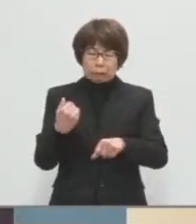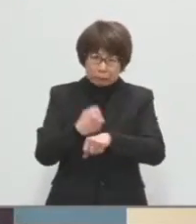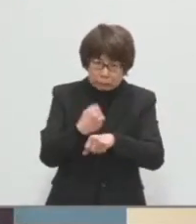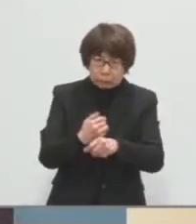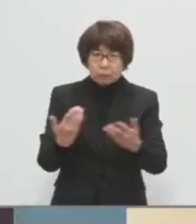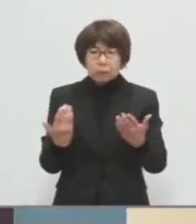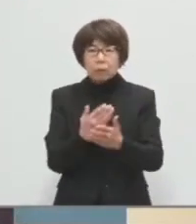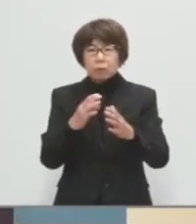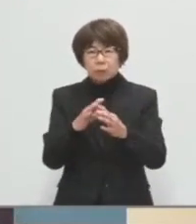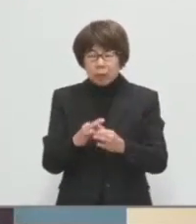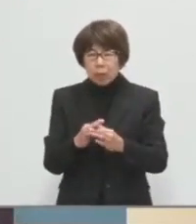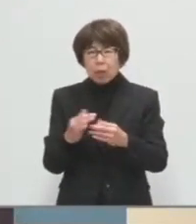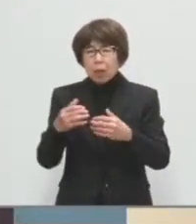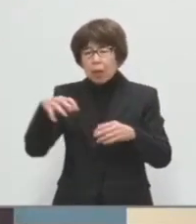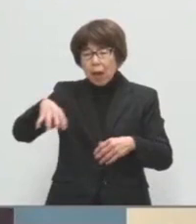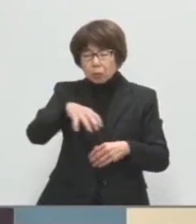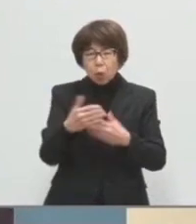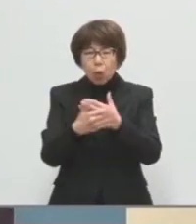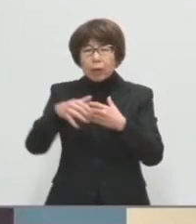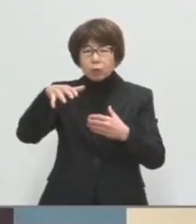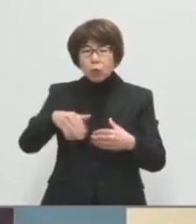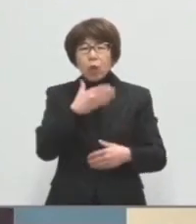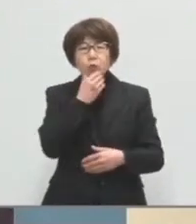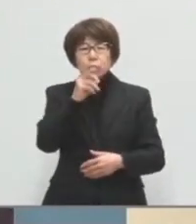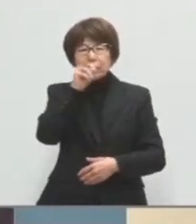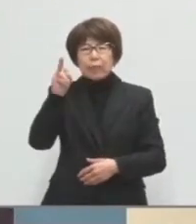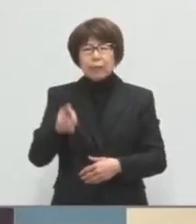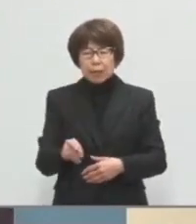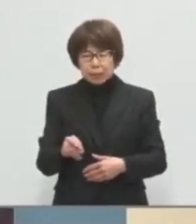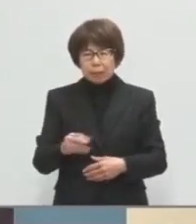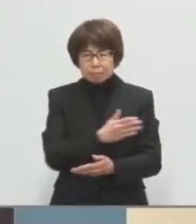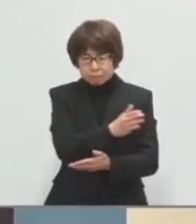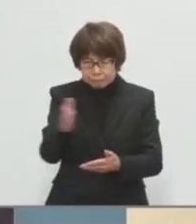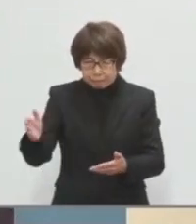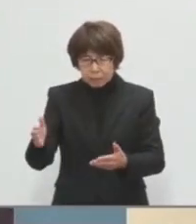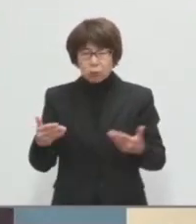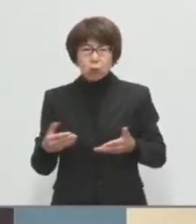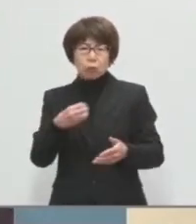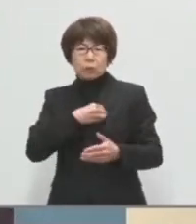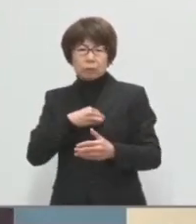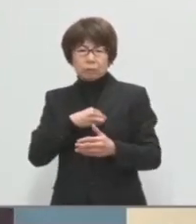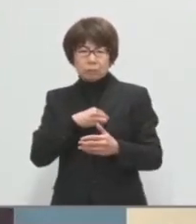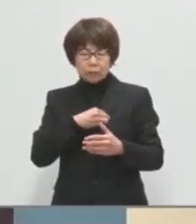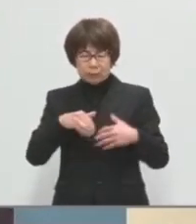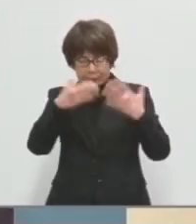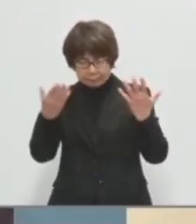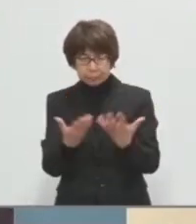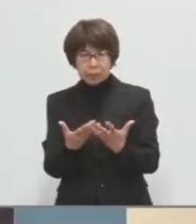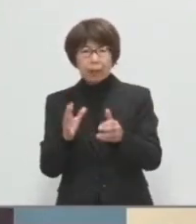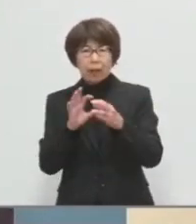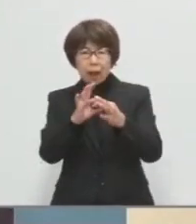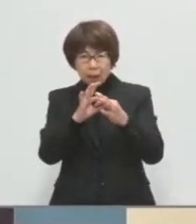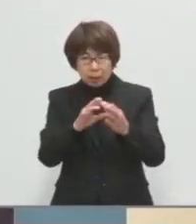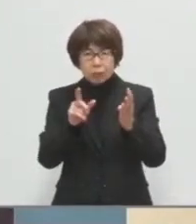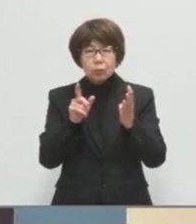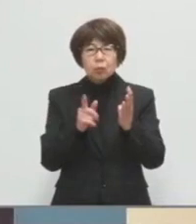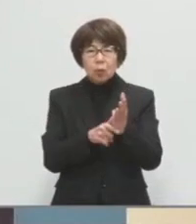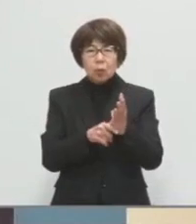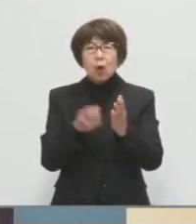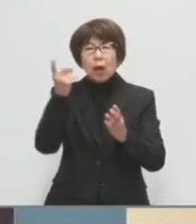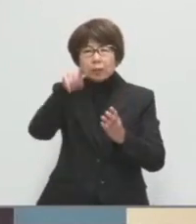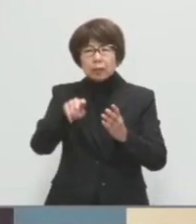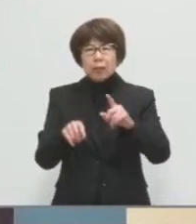保健所及び健康福祉センターで全勝体制を取りますそれと共に明日12日